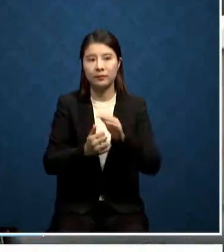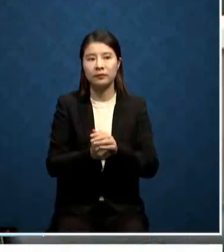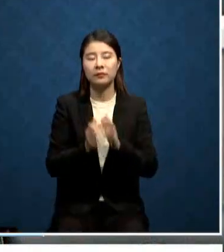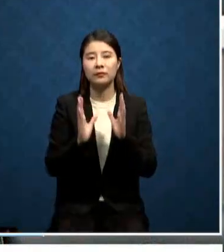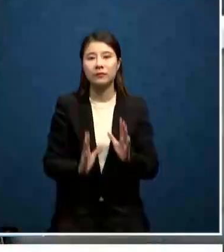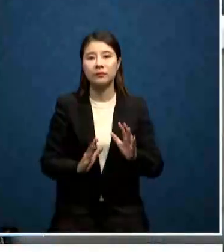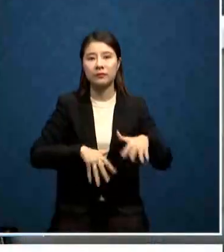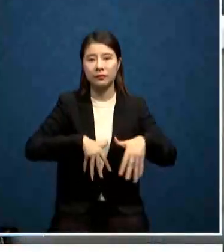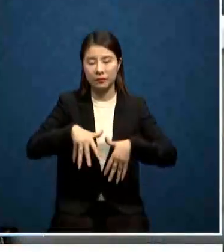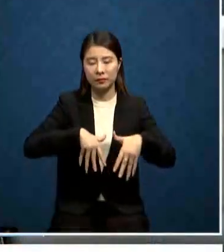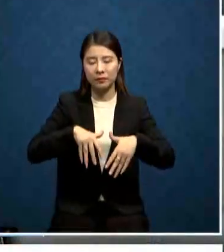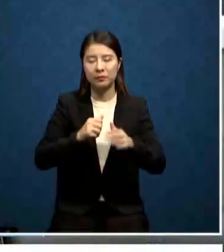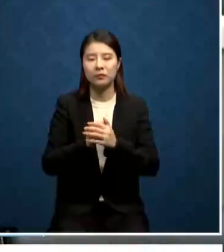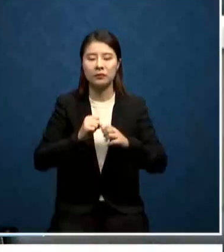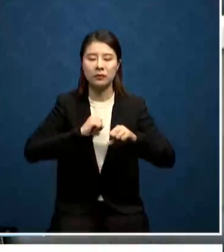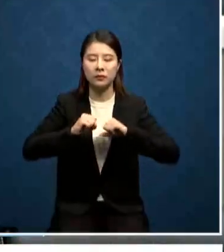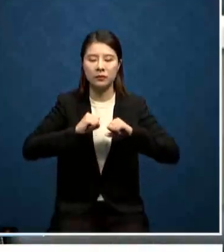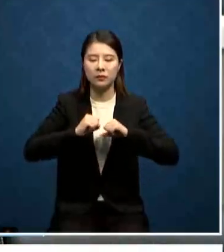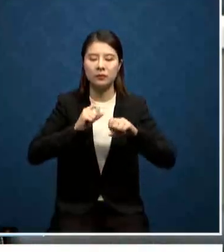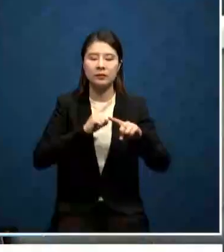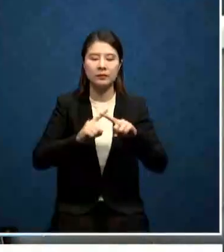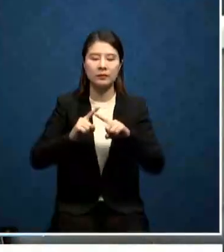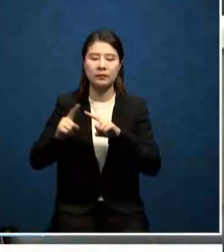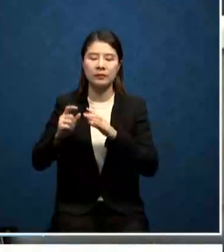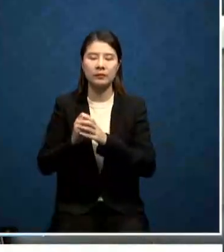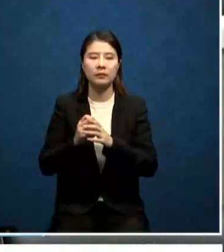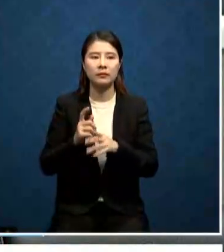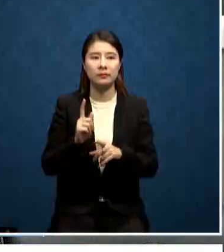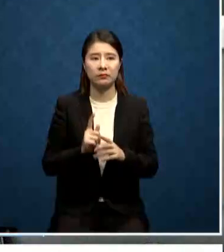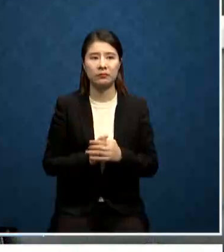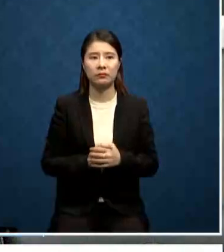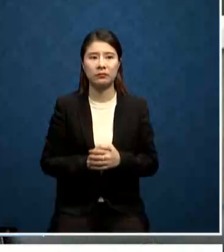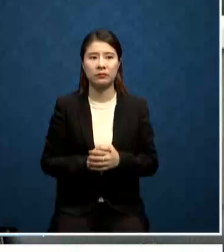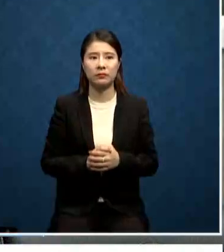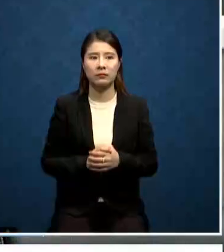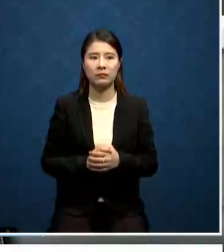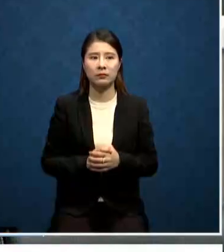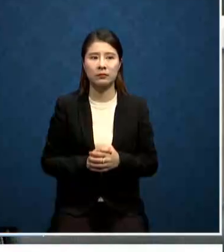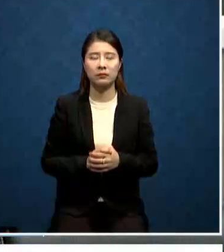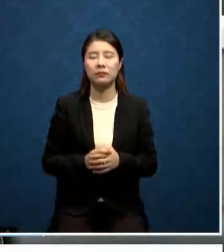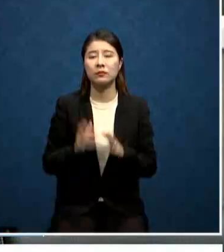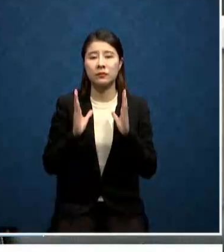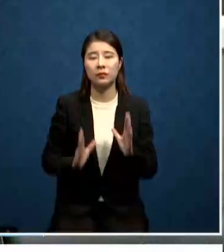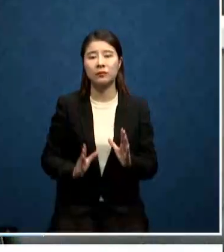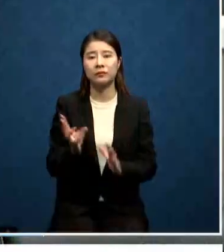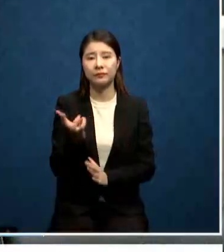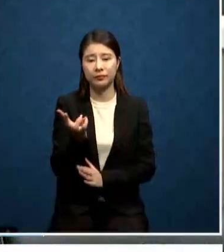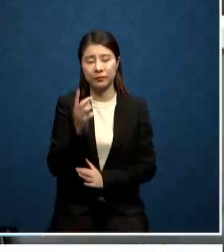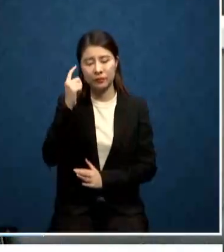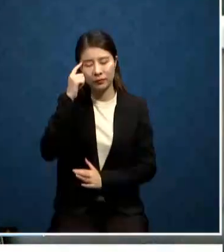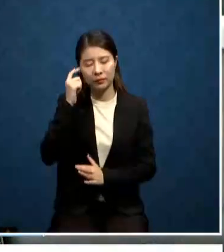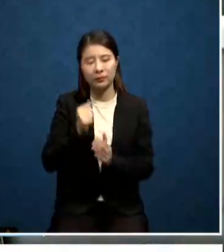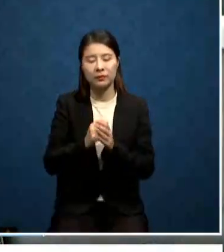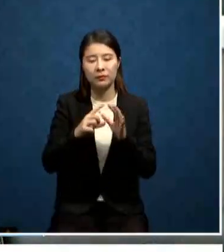นหรือเยาวชนต่างๆในทุกระดับเนี่ยในเรื่องนี้เนี่ยอาจจะยังผมคิดว่ายังน้อยอยู่นะครับยังน้อยอยู่เนี่